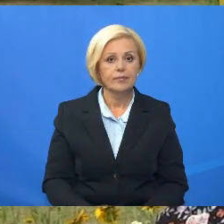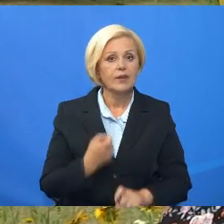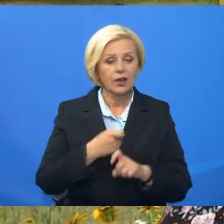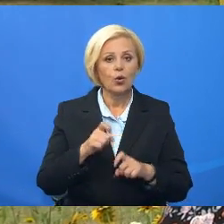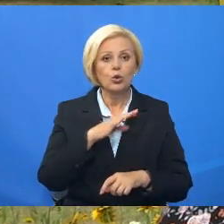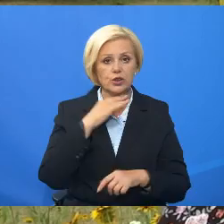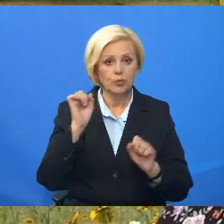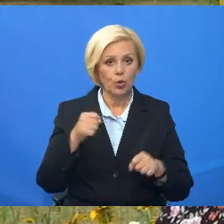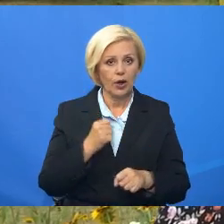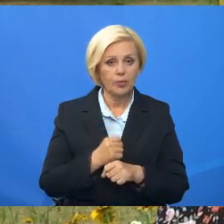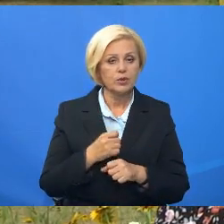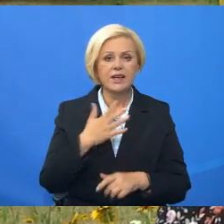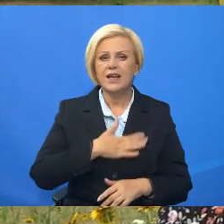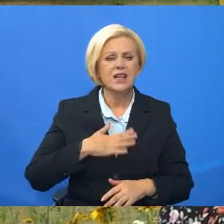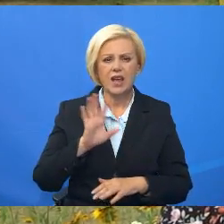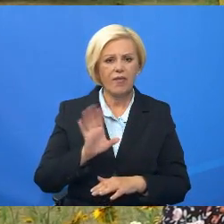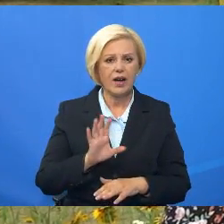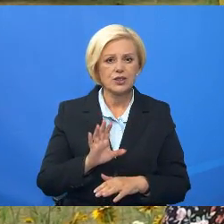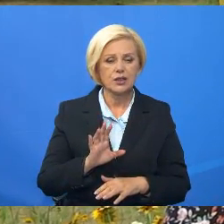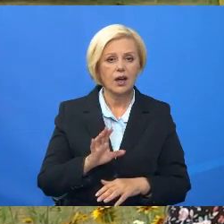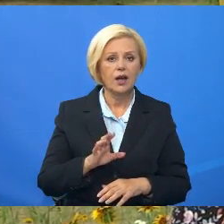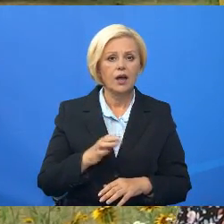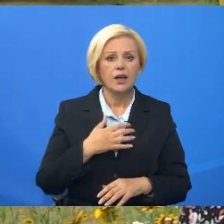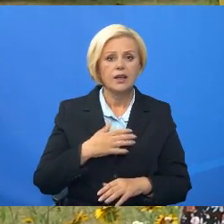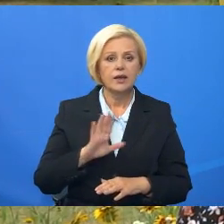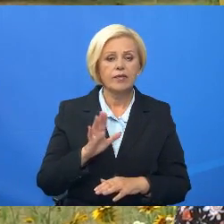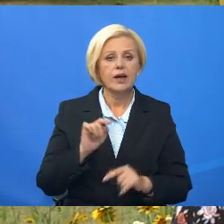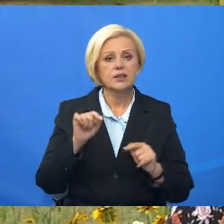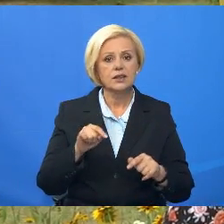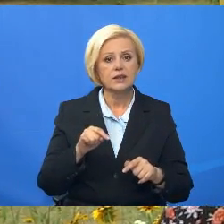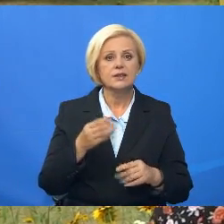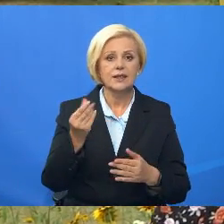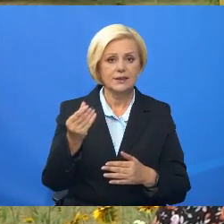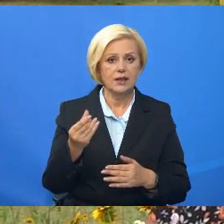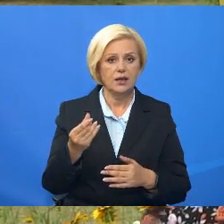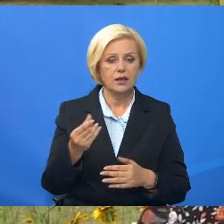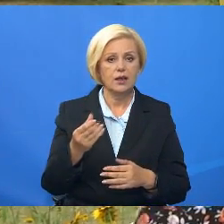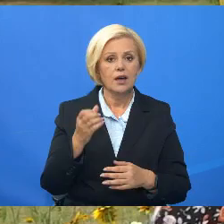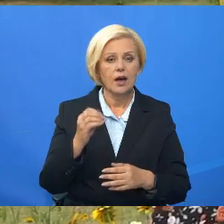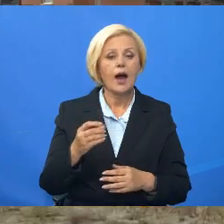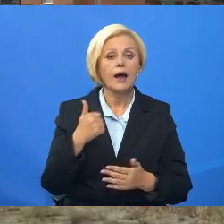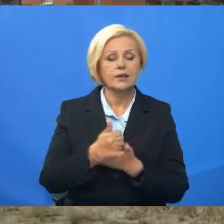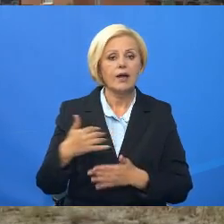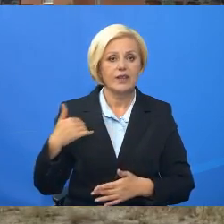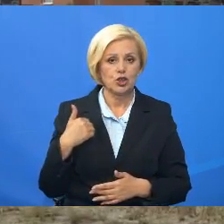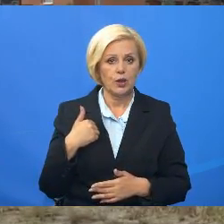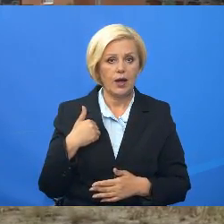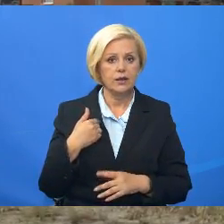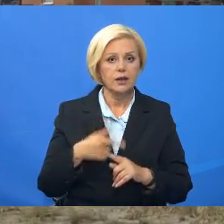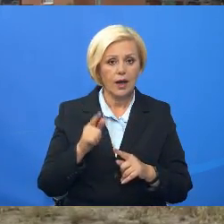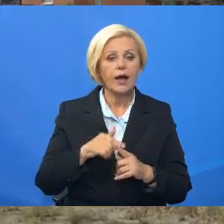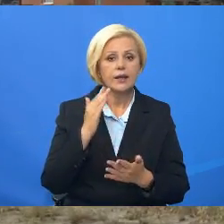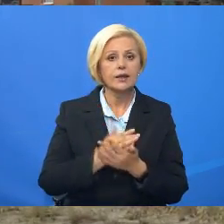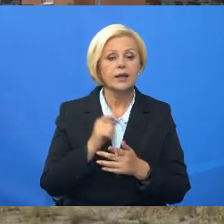Очень многое. И неважно, наверное, здесь деньги, а желание. А гэта ёсць